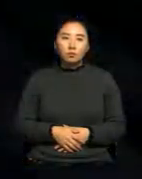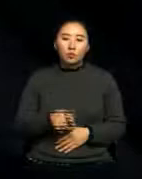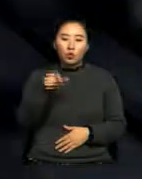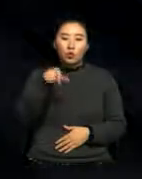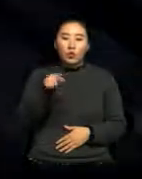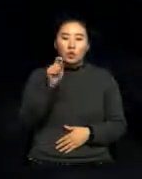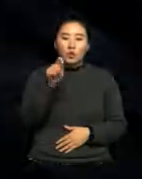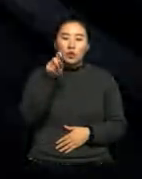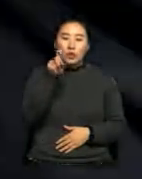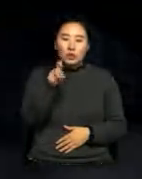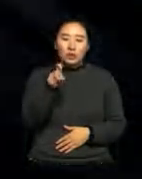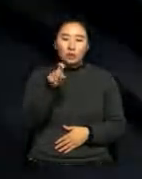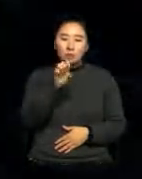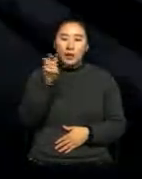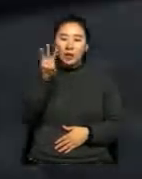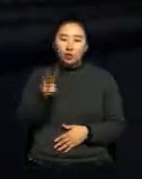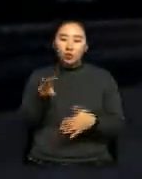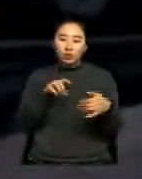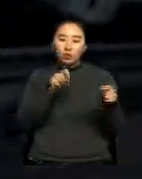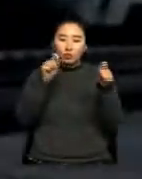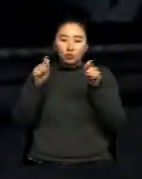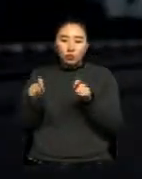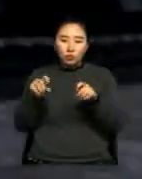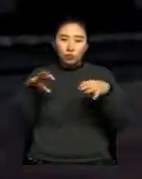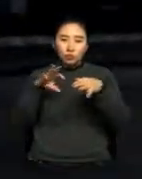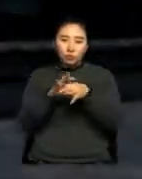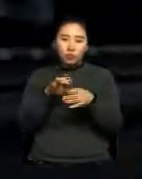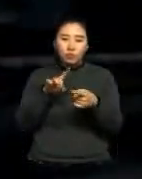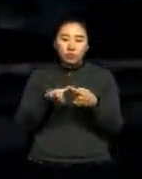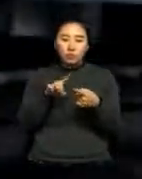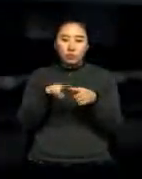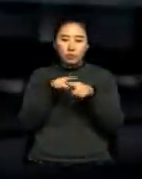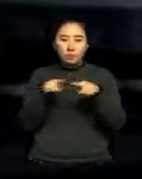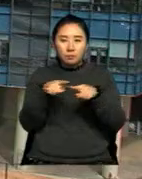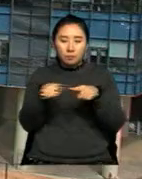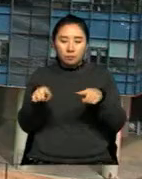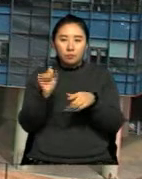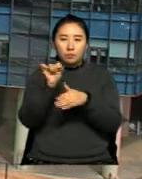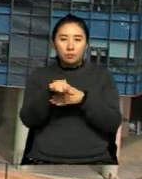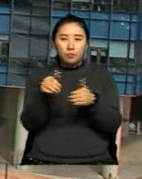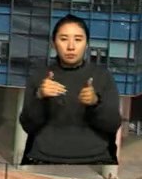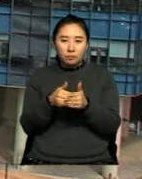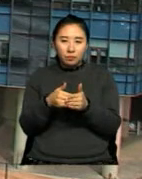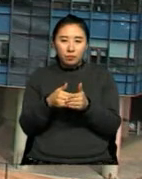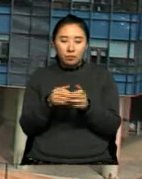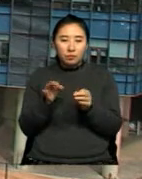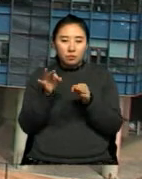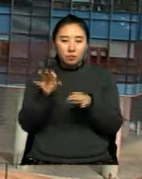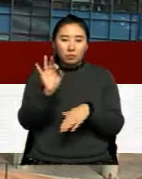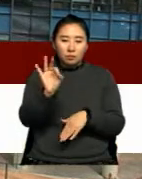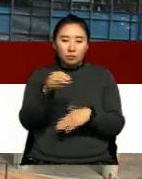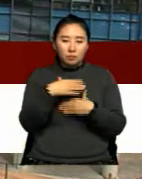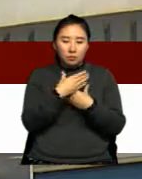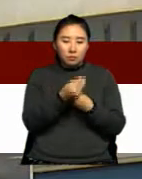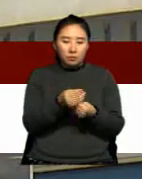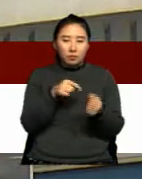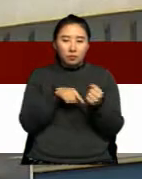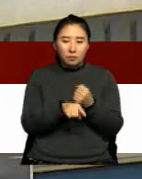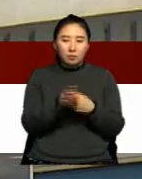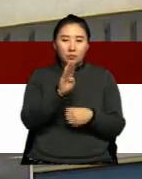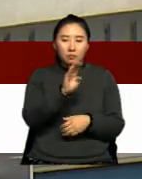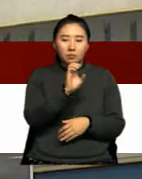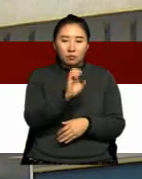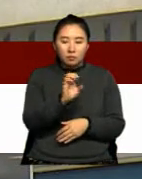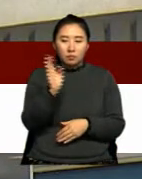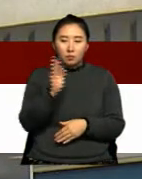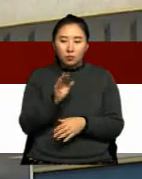gtx 파주 연장한 이 기획재정부에 예비타당성 조사 를 통과했습니다 투입 비용 대비 편익이 을 뜻하는 b 씨와